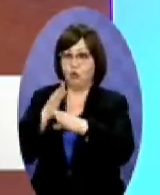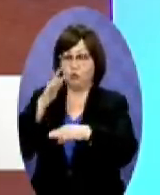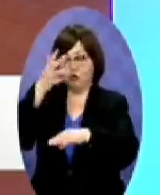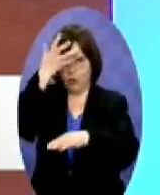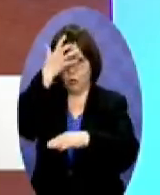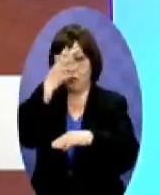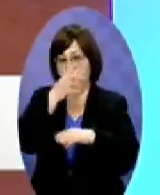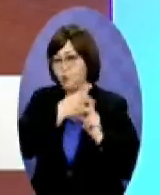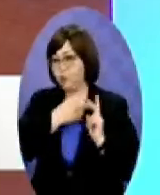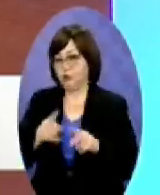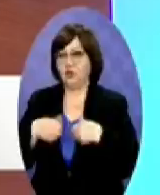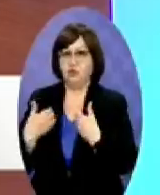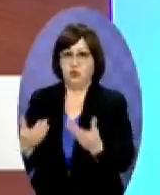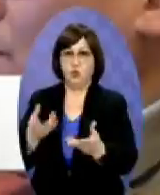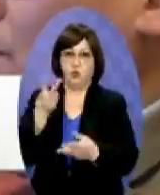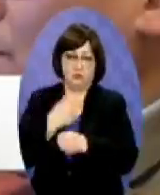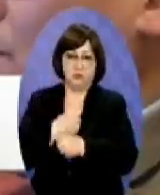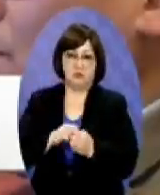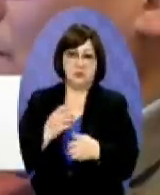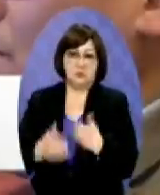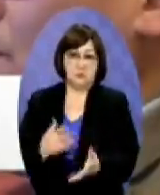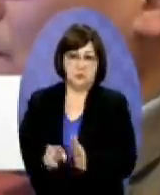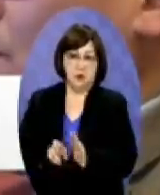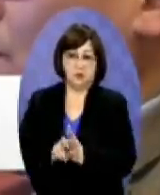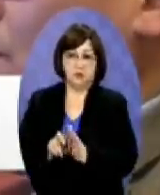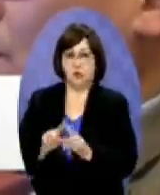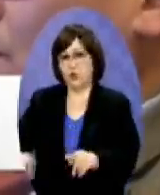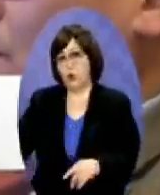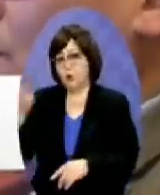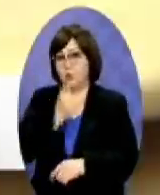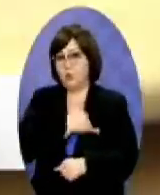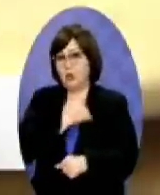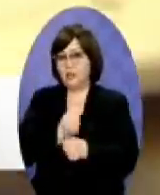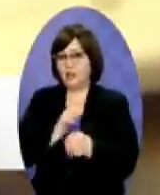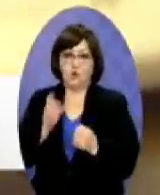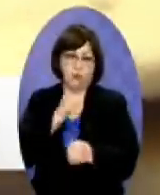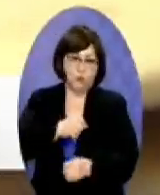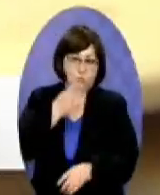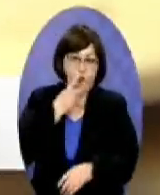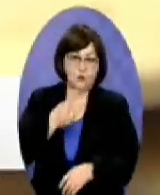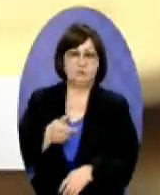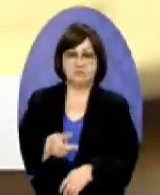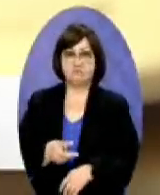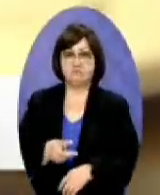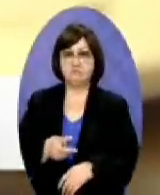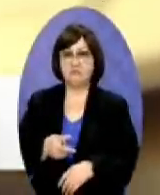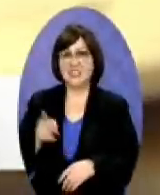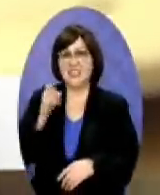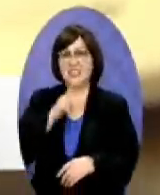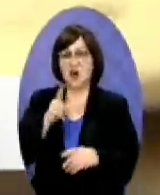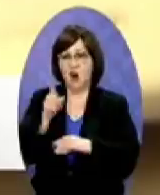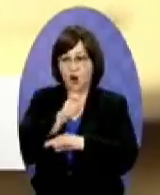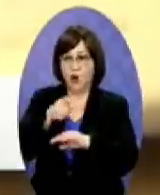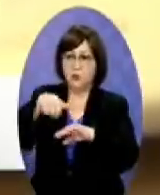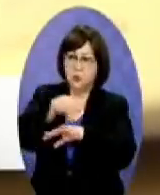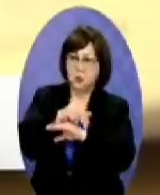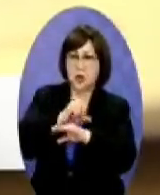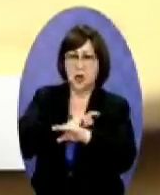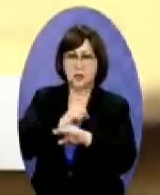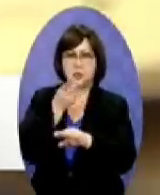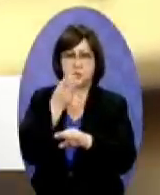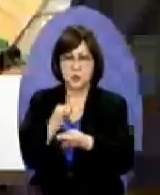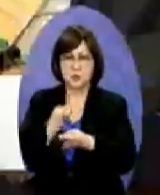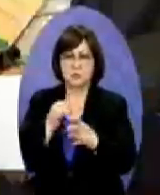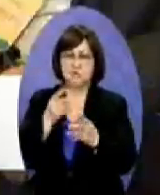хэрэгжүүлэх боломжгүй гэж орон нутгийн удирдах ажилтнууд үзэж байна. За бас засаг захиргааны нэгжийн эрхцүү орчныг боловсруунгуй болох үндсэн